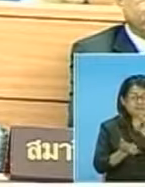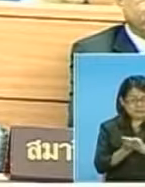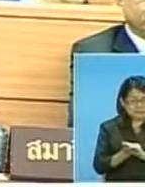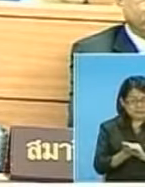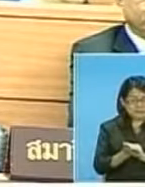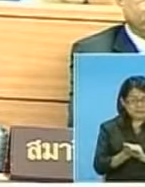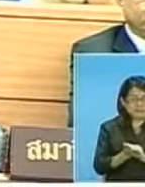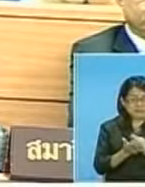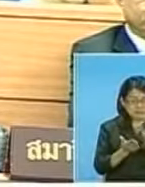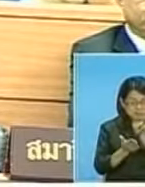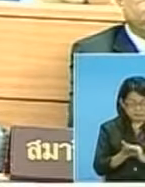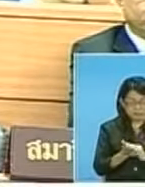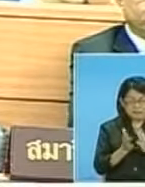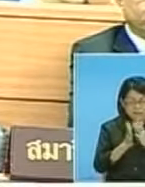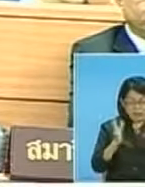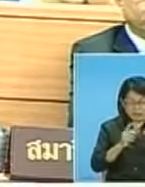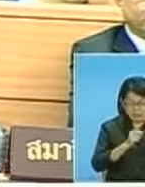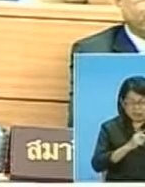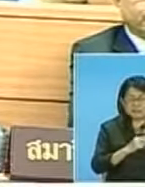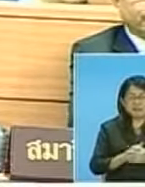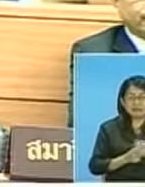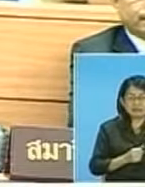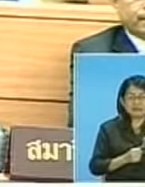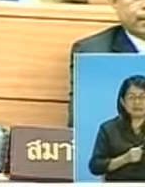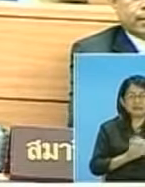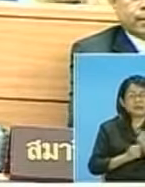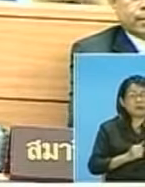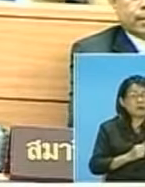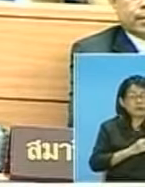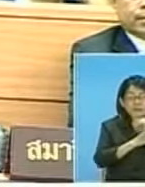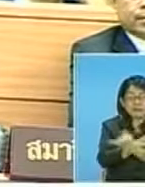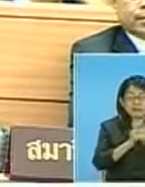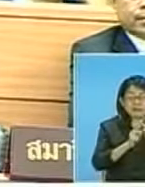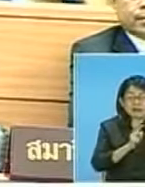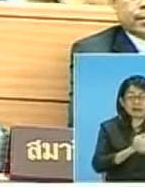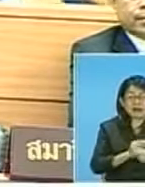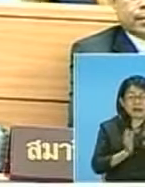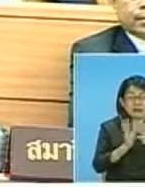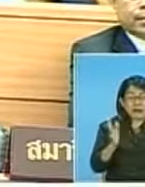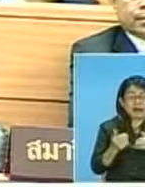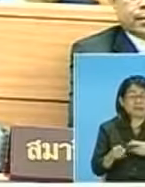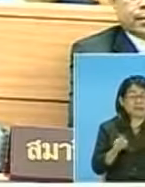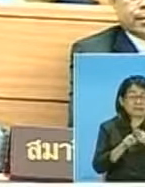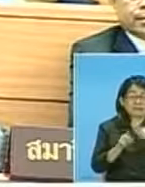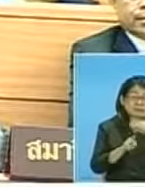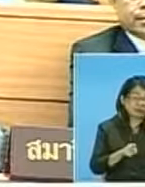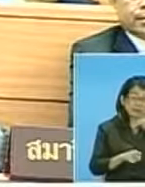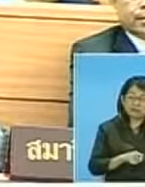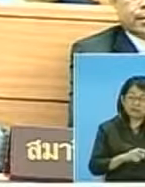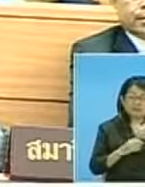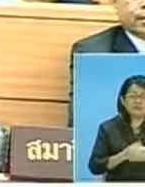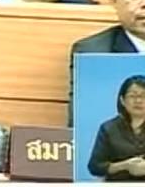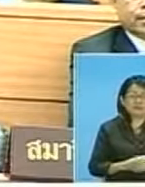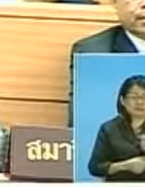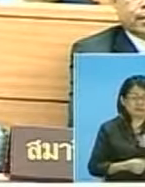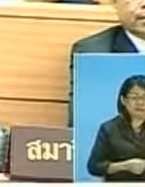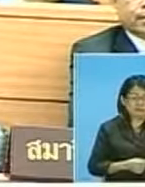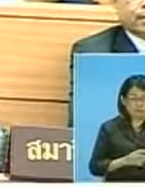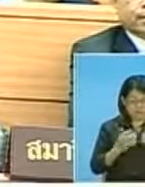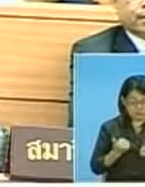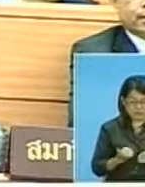ไม่น้อยหน้าน่าจะมากกว่าประเทศอื่นไม่มีใครประเทศไหนในโลกนี้ที่จะเทียบเท่าเรานะครับเราก็หวังว่าฉ